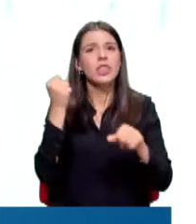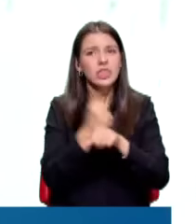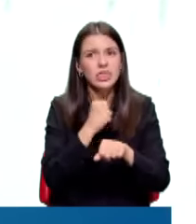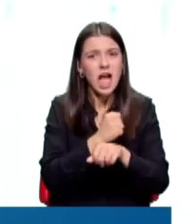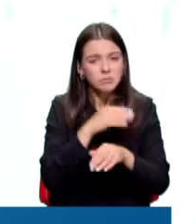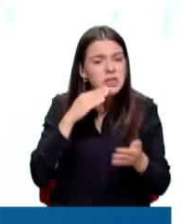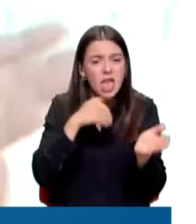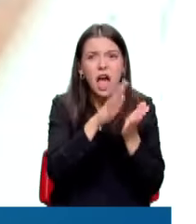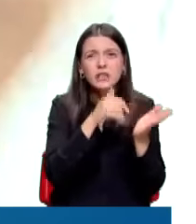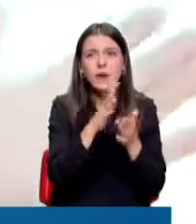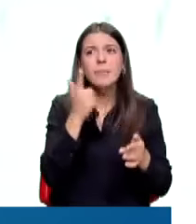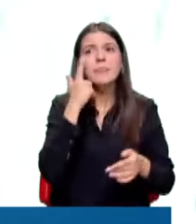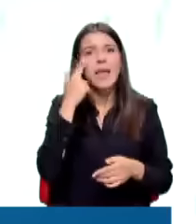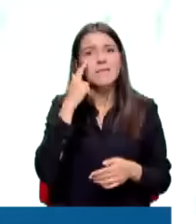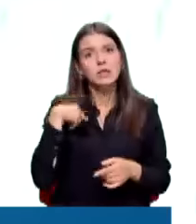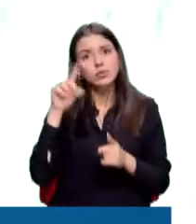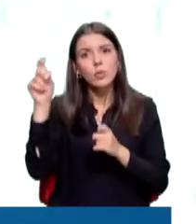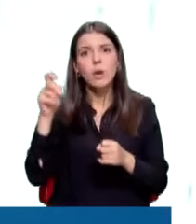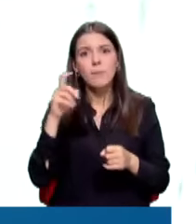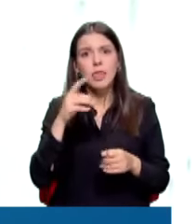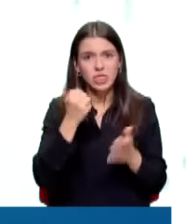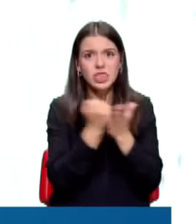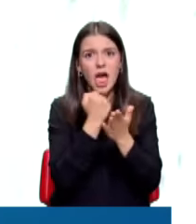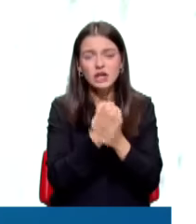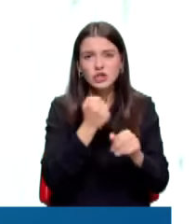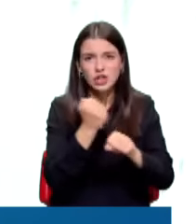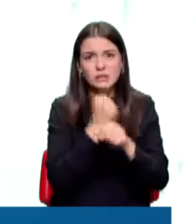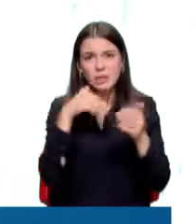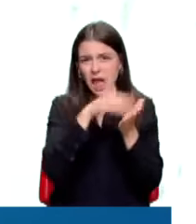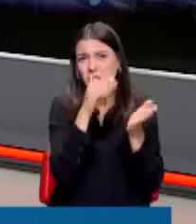burada? Devlete söylüyorum, taş mı alacağız Allah'ını seversen ya.